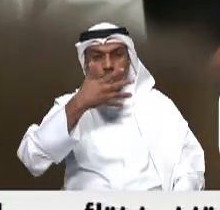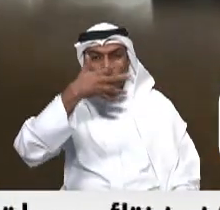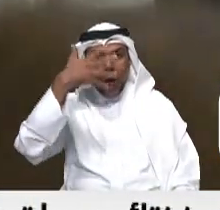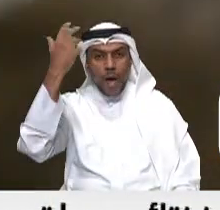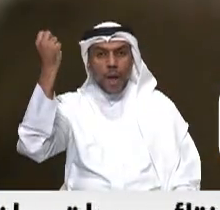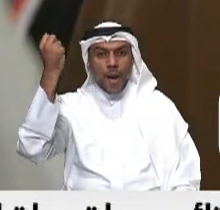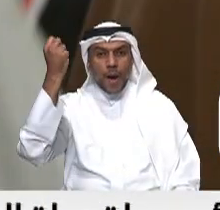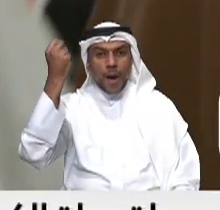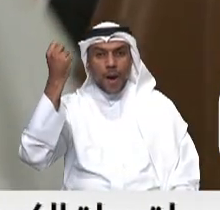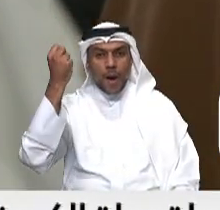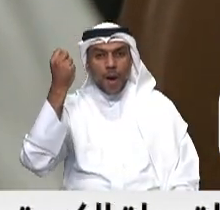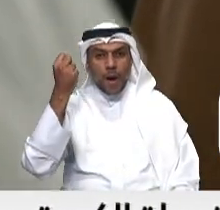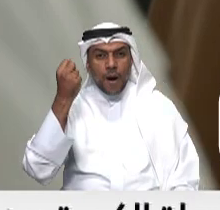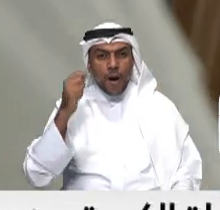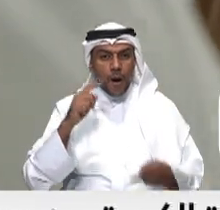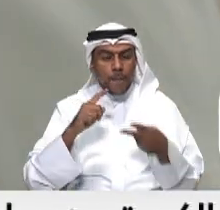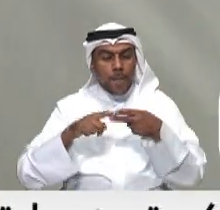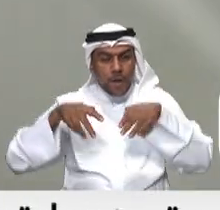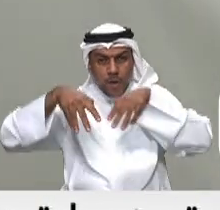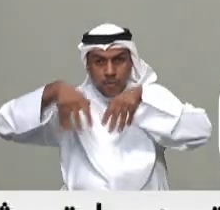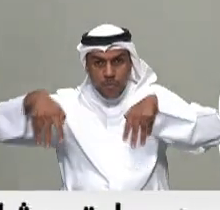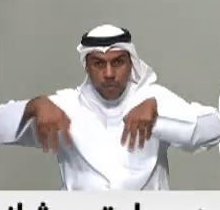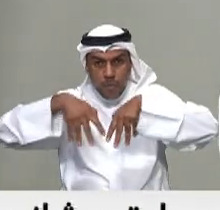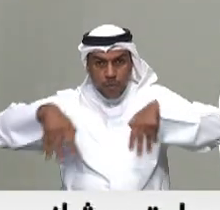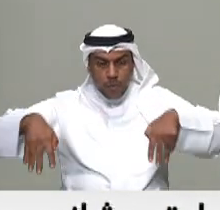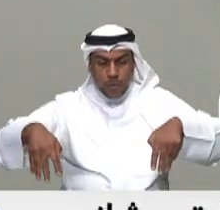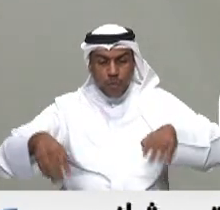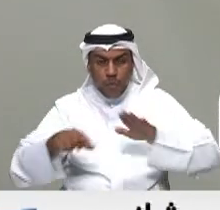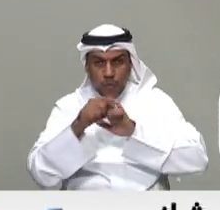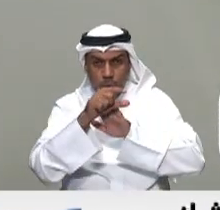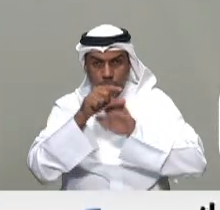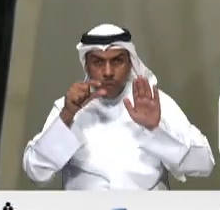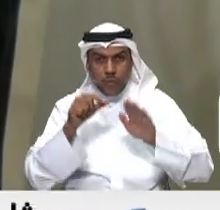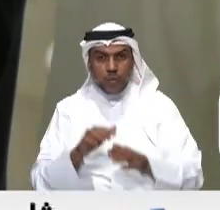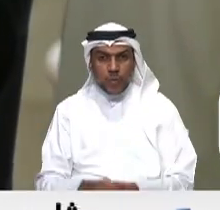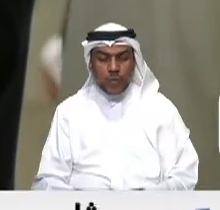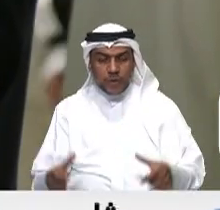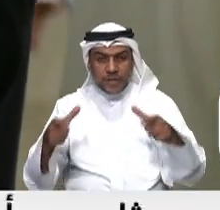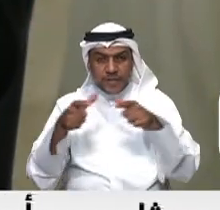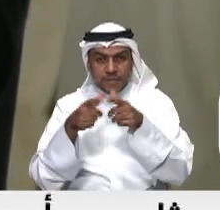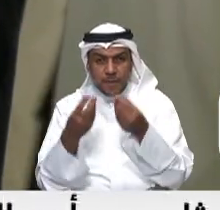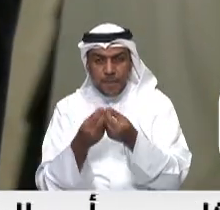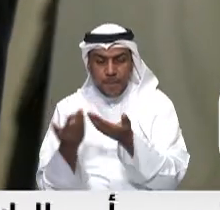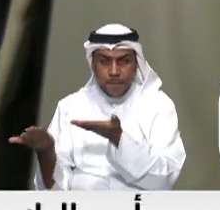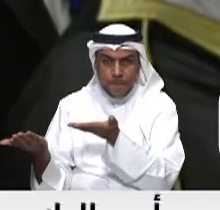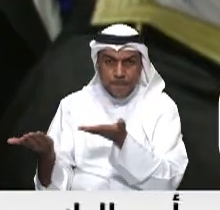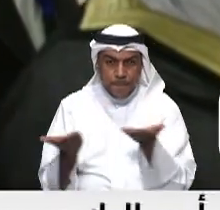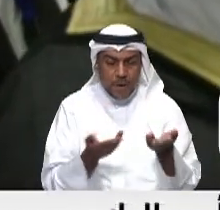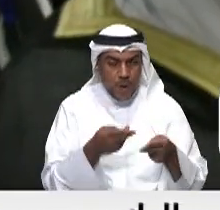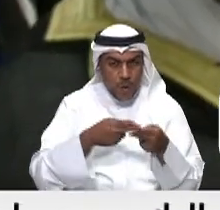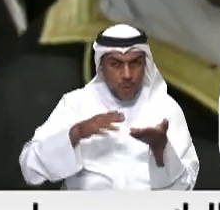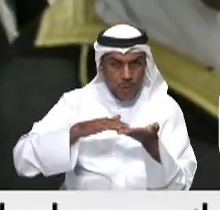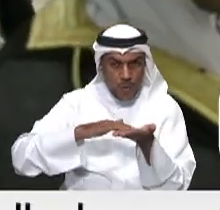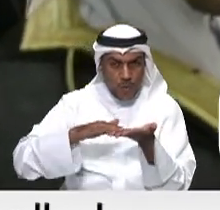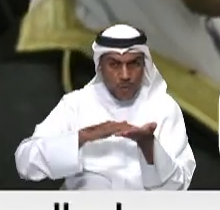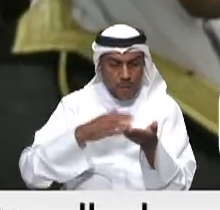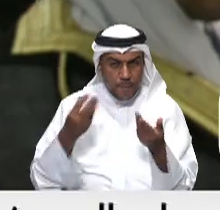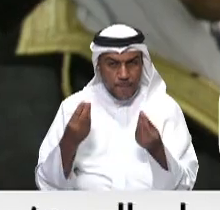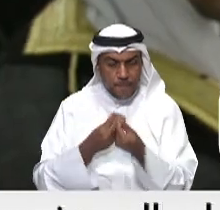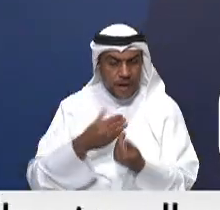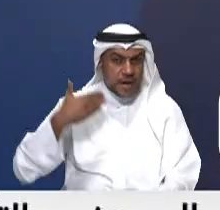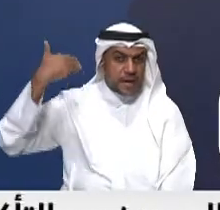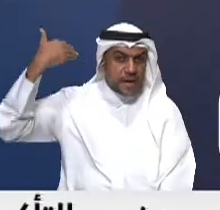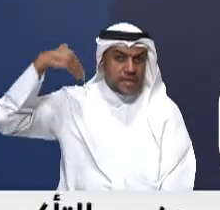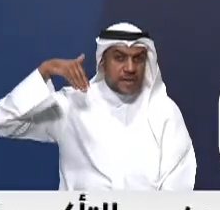مرنه لامن الحدود مرحله الكويت من عمليه دو شمبا الذي ينعقد في البلاد بالتعاون مع جمهوريه طاجيكستان